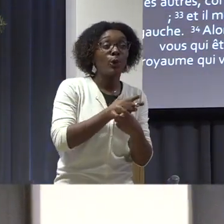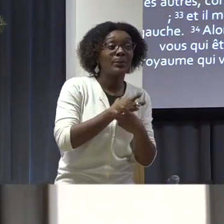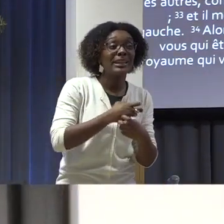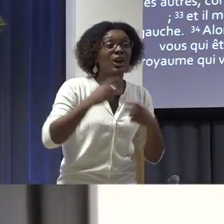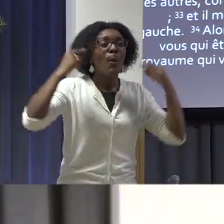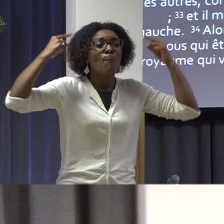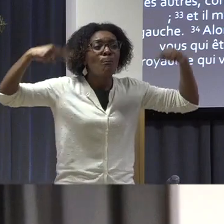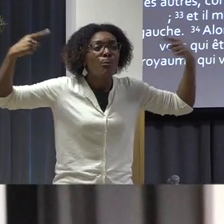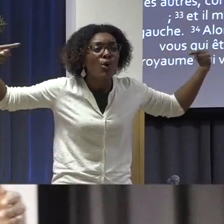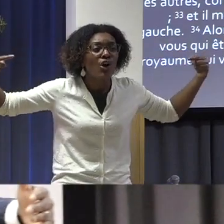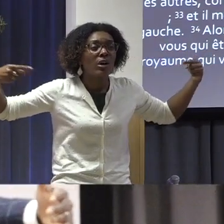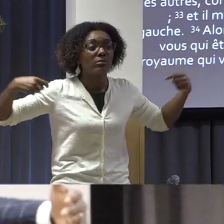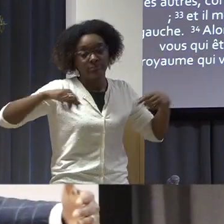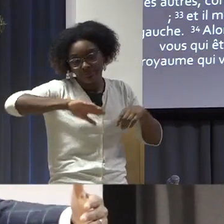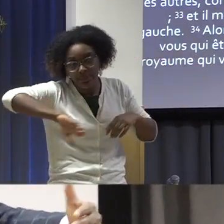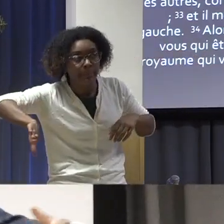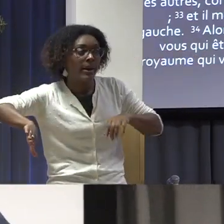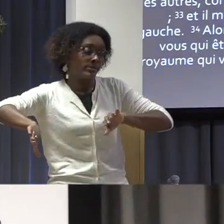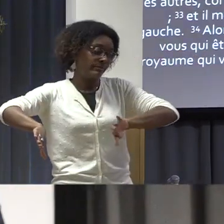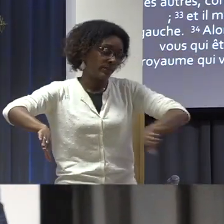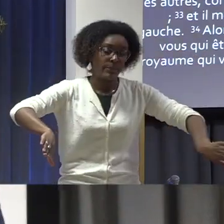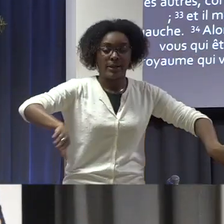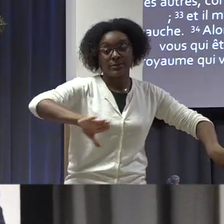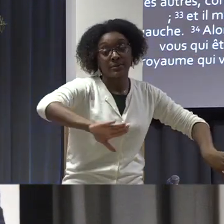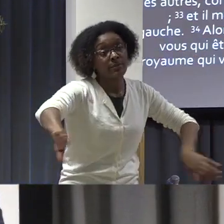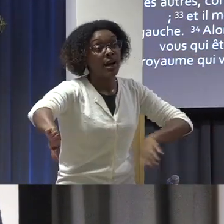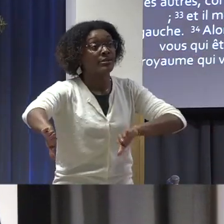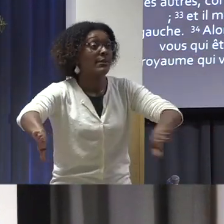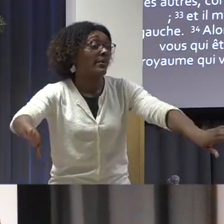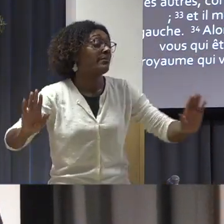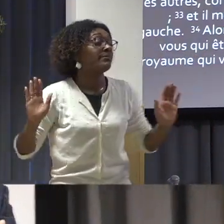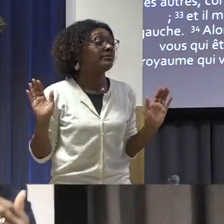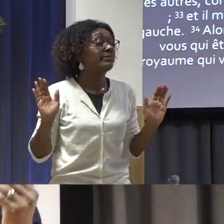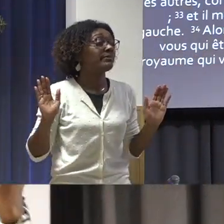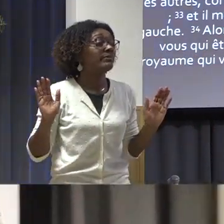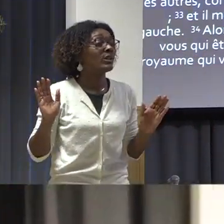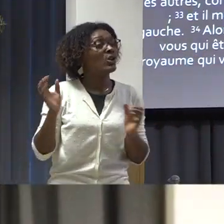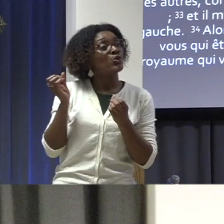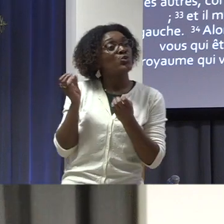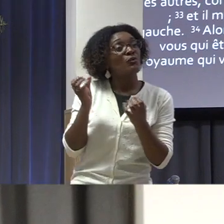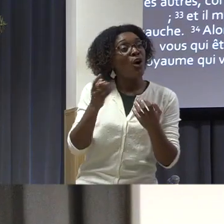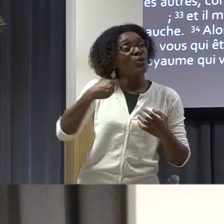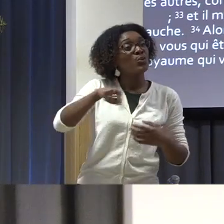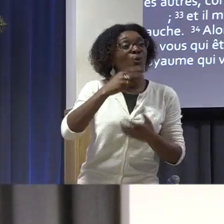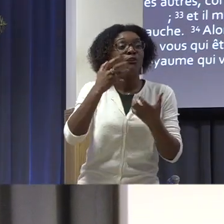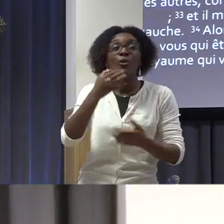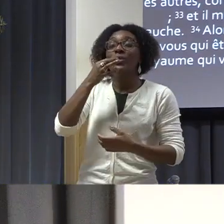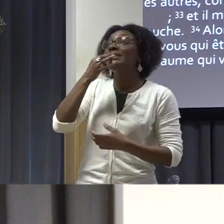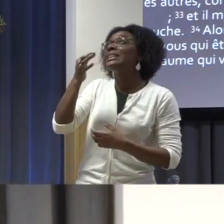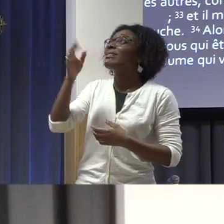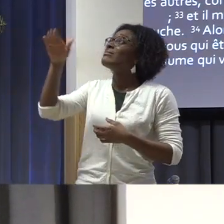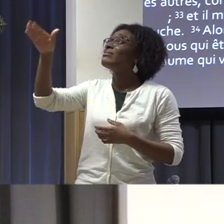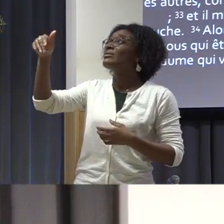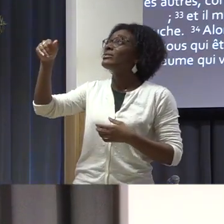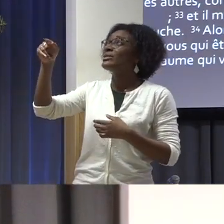l'espère je l'espère parfois on aimerait l'aider on aurait dit mais tu ne vois pas non il va le faire un